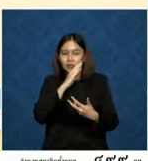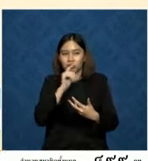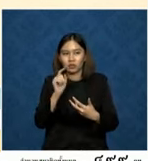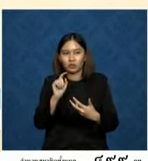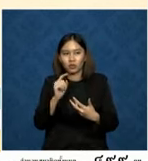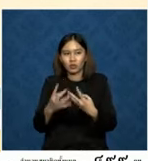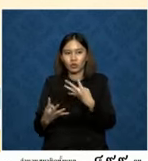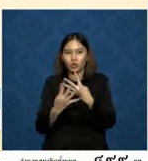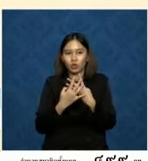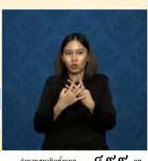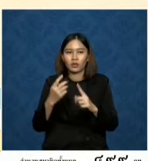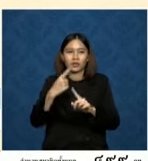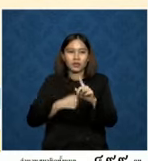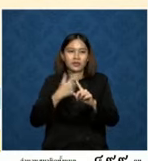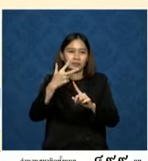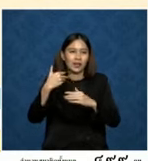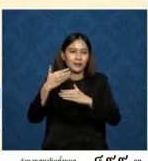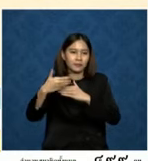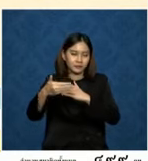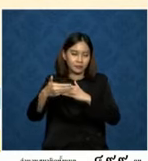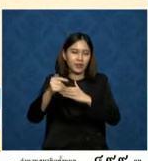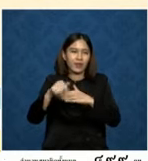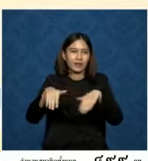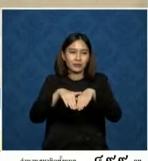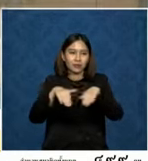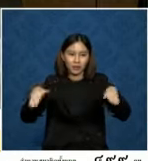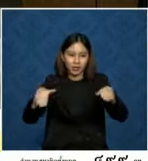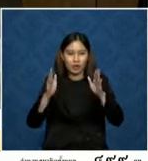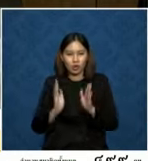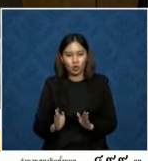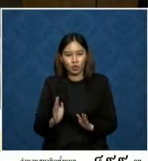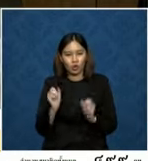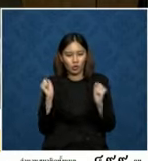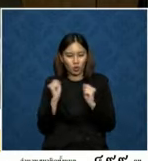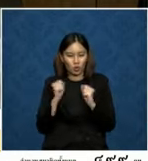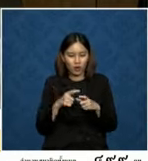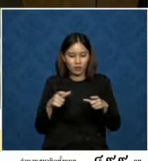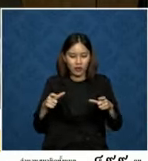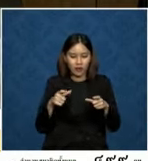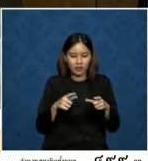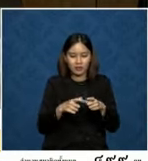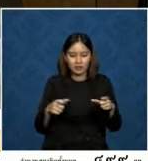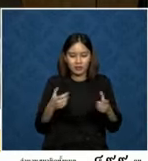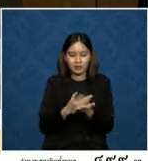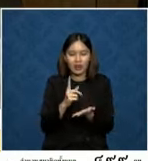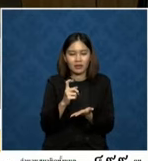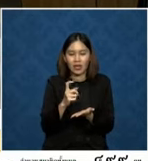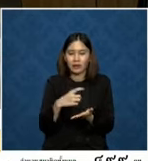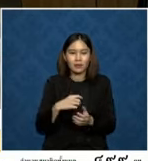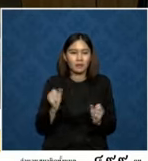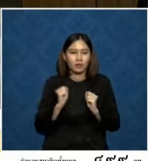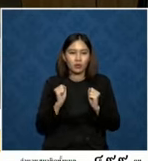จำคุก3เดือนเป็นต้นไปนี่คือมาตรการที่ทำให้คนนั้นไม่กล้าออกเช็คที่ไม่ดีมันทำให้เสียเครดิตระยะยาวผมเรียนอย่างนี้นะครับผมอยากจะฝ